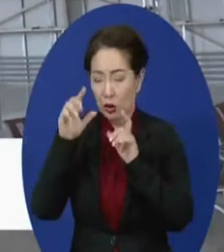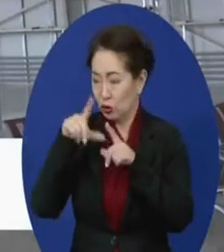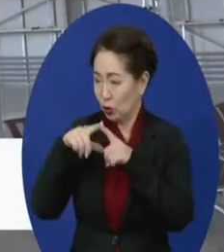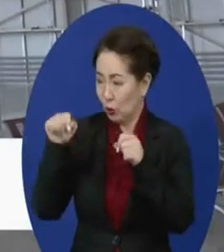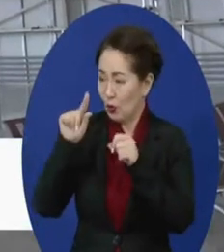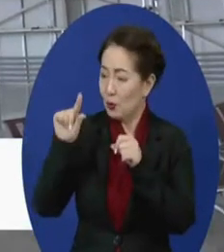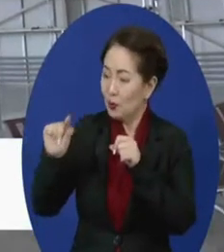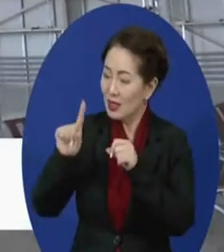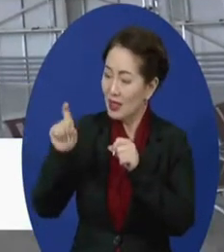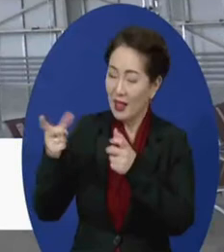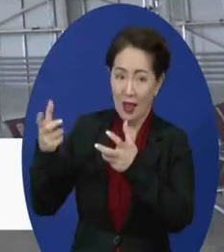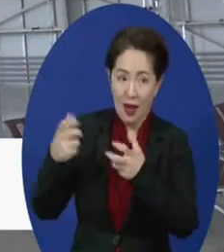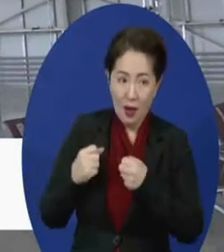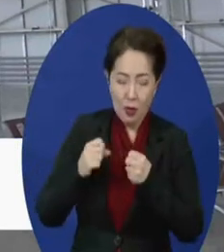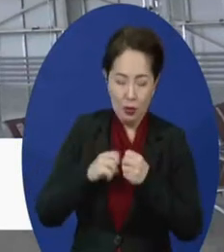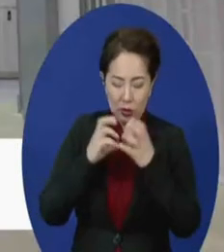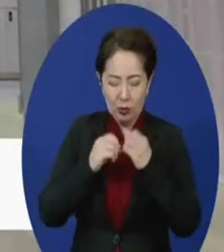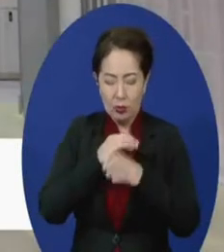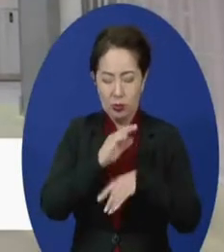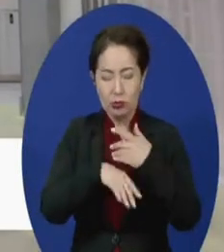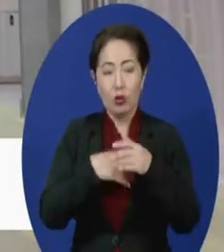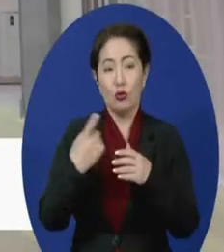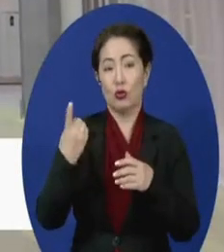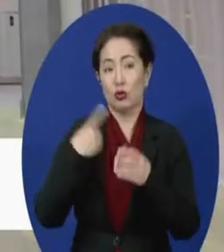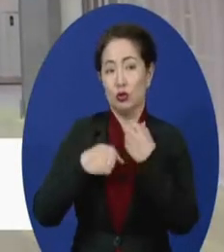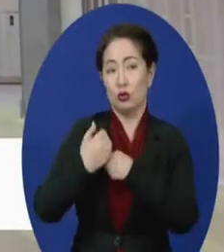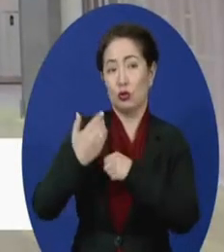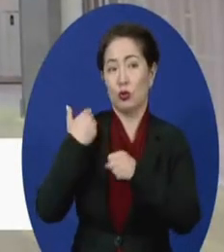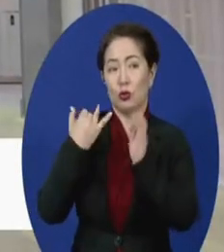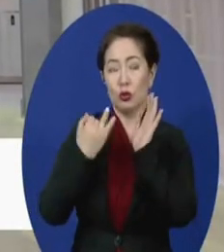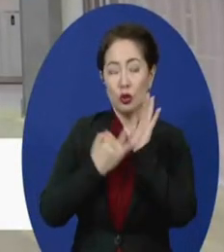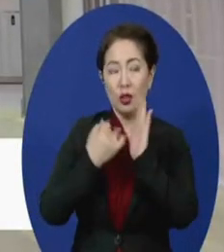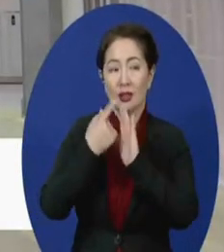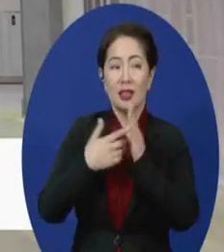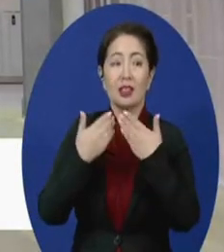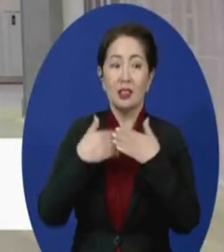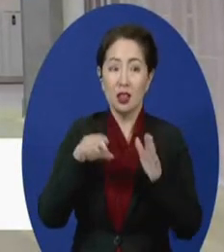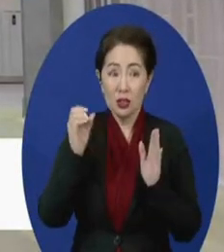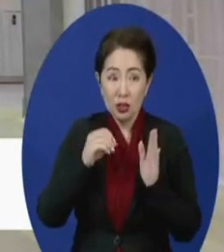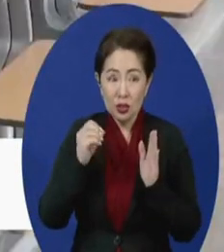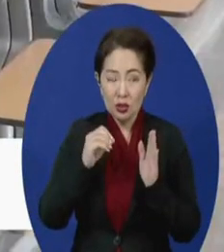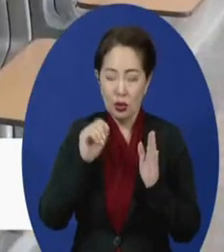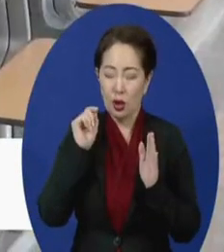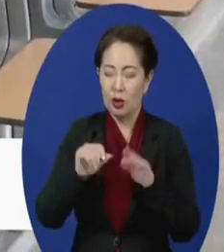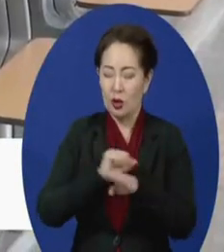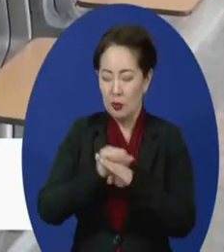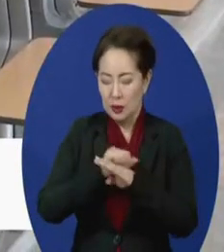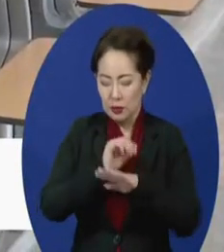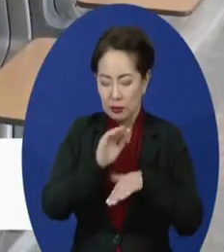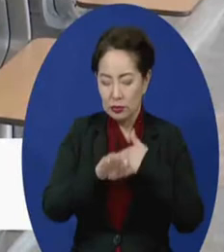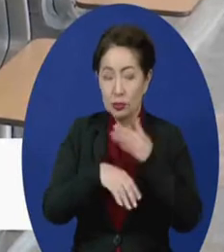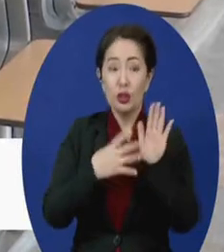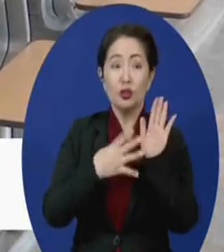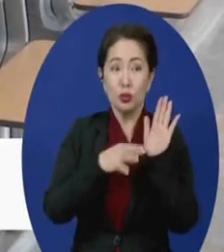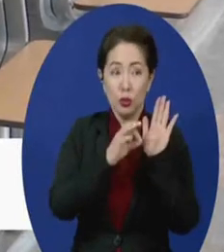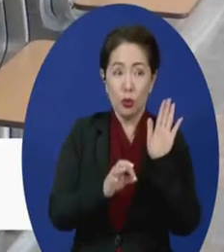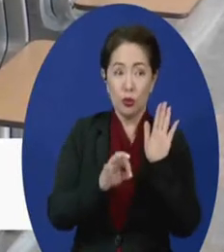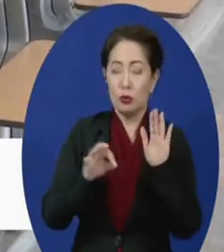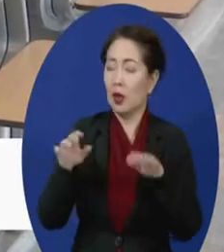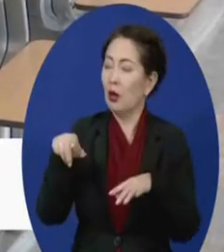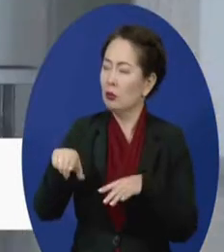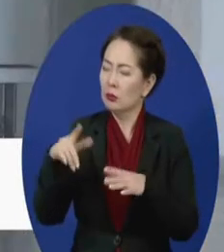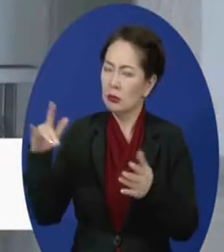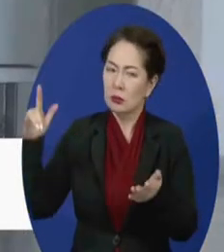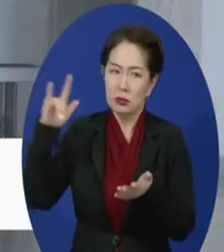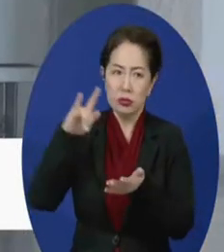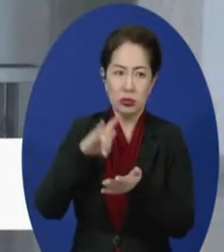ажил хийгдсэн юм а. Өнгөрсөн оны 7 дугаар сард ашиглалтанд орох байсан ч сар тахлын улмаас хойшилсан. Бэлтгэл ажил өнөөдрийн байдлаар 90% та буян тухай олон улсын нисэх